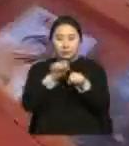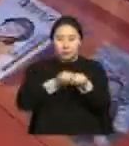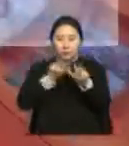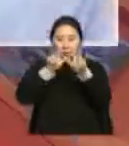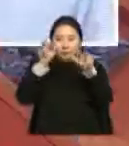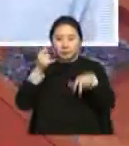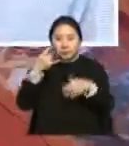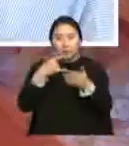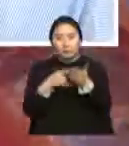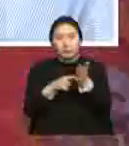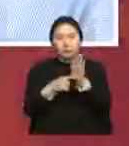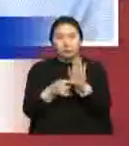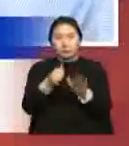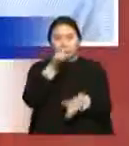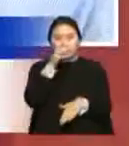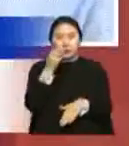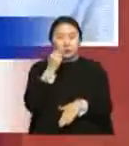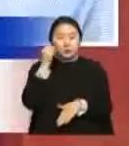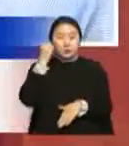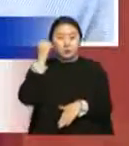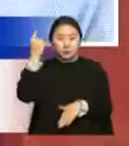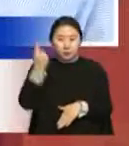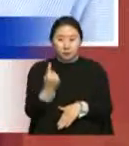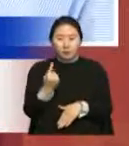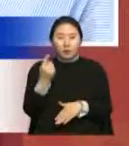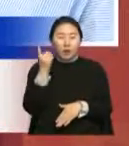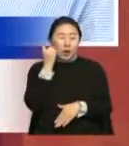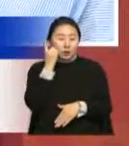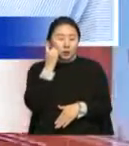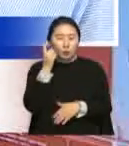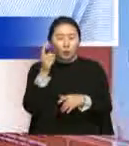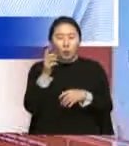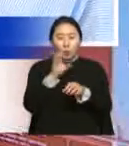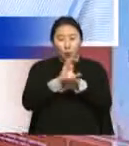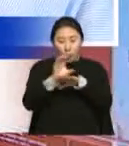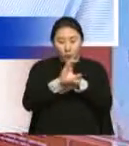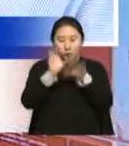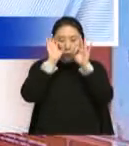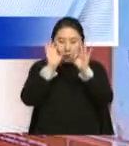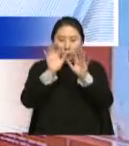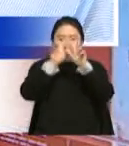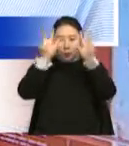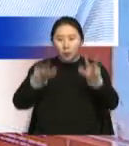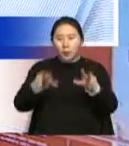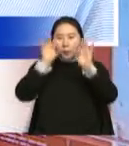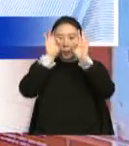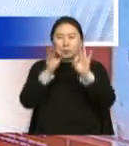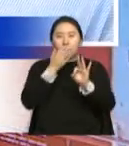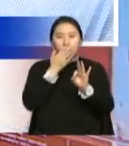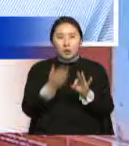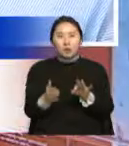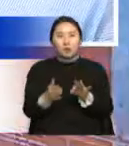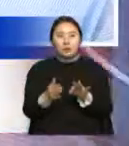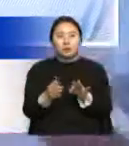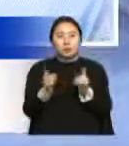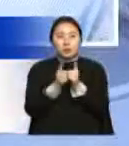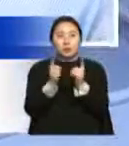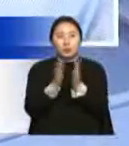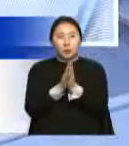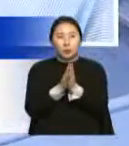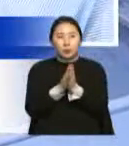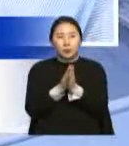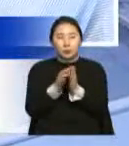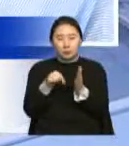겁니다. 홈페이지에 들어오시면 모바일이나 PC를 통해서 전시를 관람하실 수 있습니다. 꼭 직접